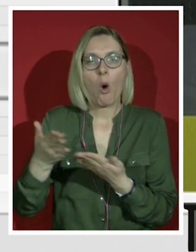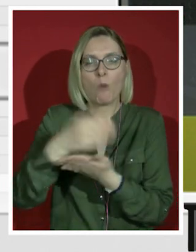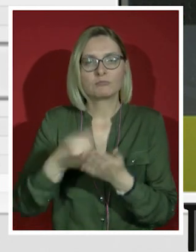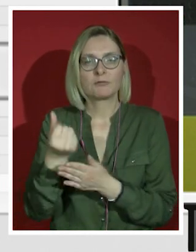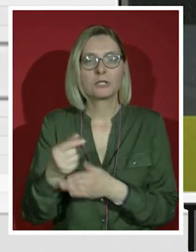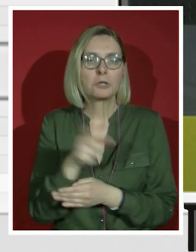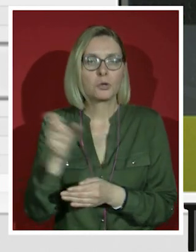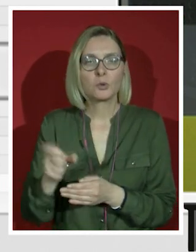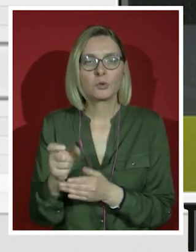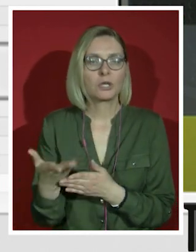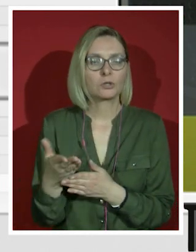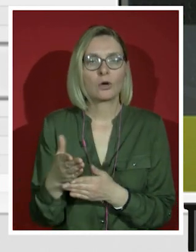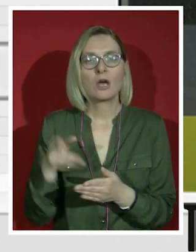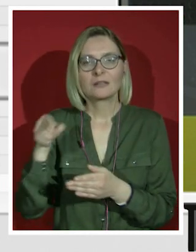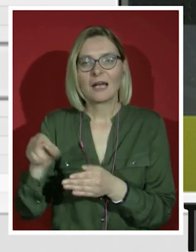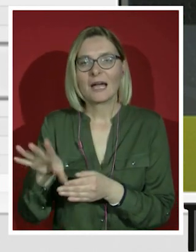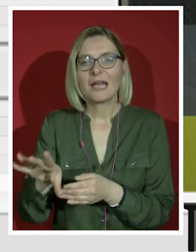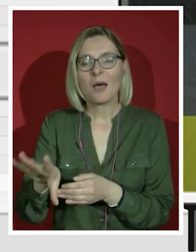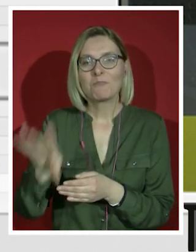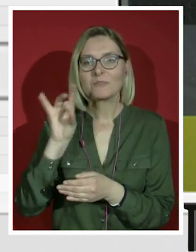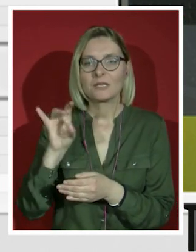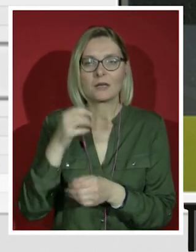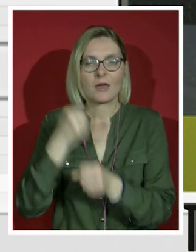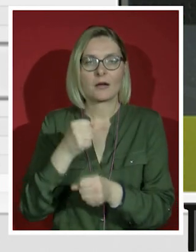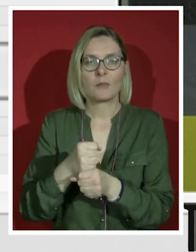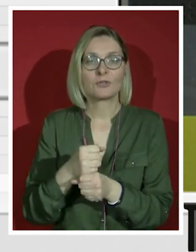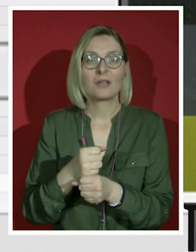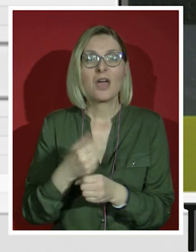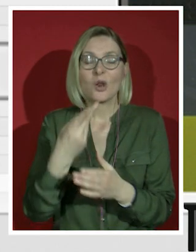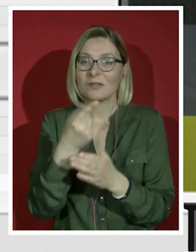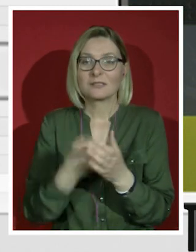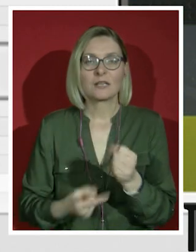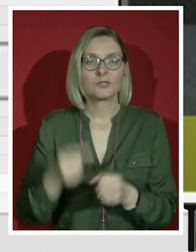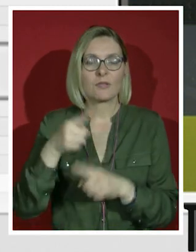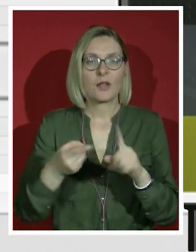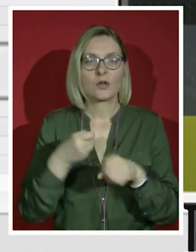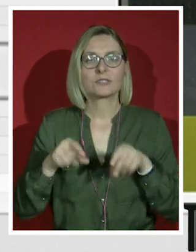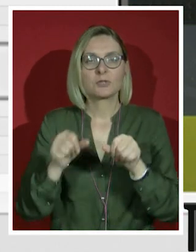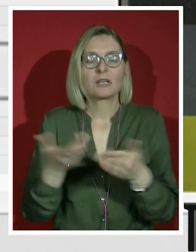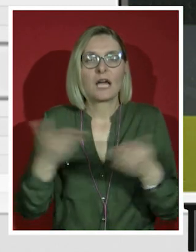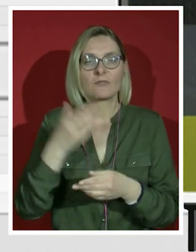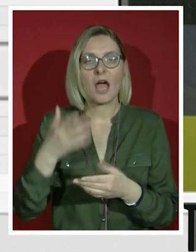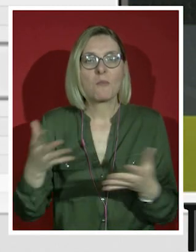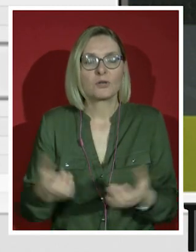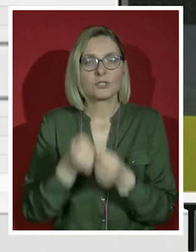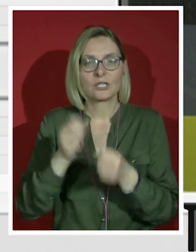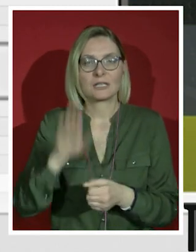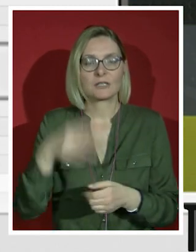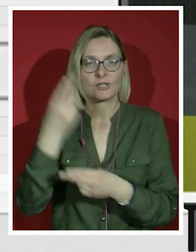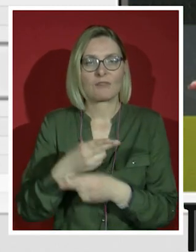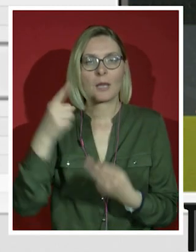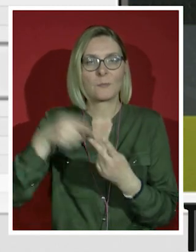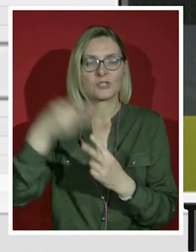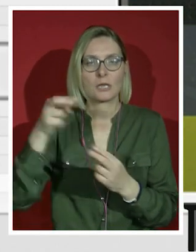полугето, така се ориентира, меѓутоа не изгаснува, да речам, дел од земјоделието. Каква е поддршката на државата за пчеларство? Иако се